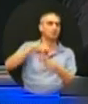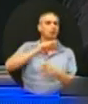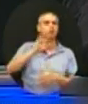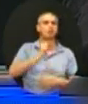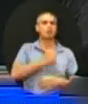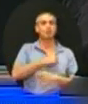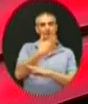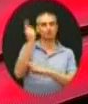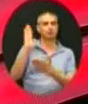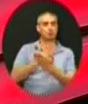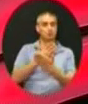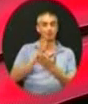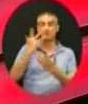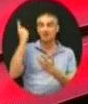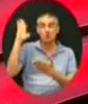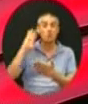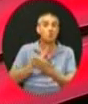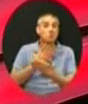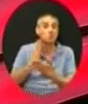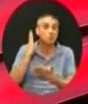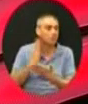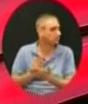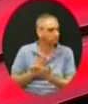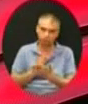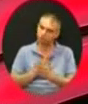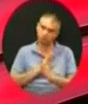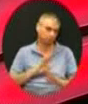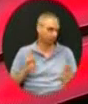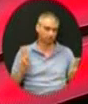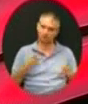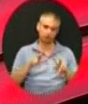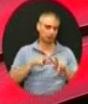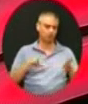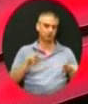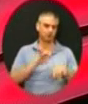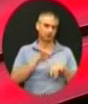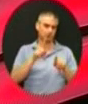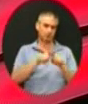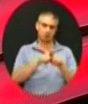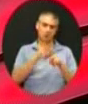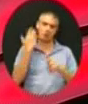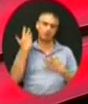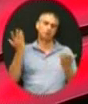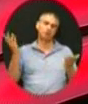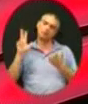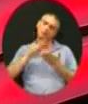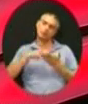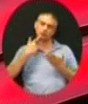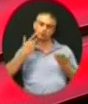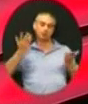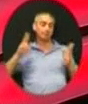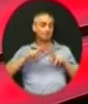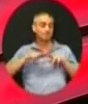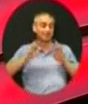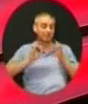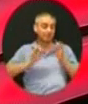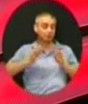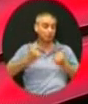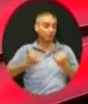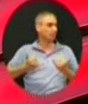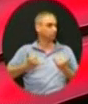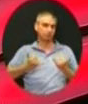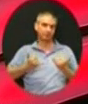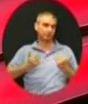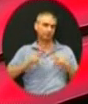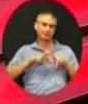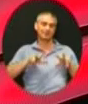המדינה הוא פוסק ברגע שהוא פוסק אי אפשר להחזיק סטטוס כמו שוירי כמו שהוא היה כי בגץ אומר במצב המשפטי הנתון